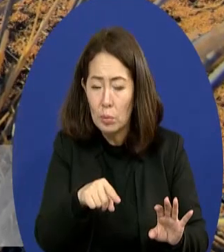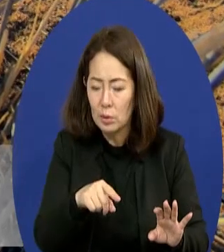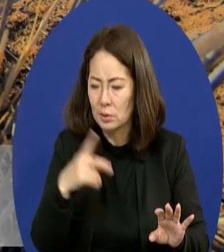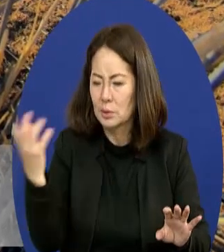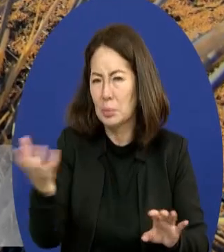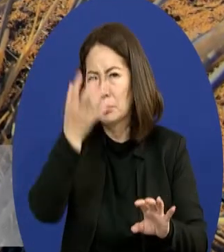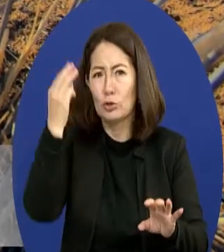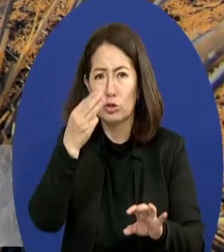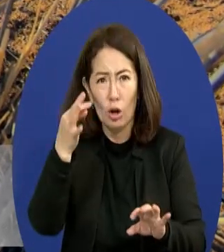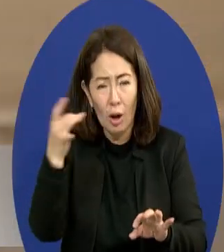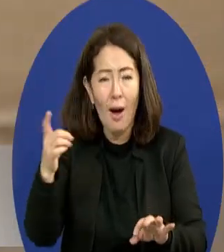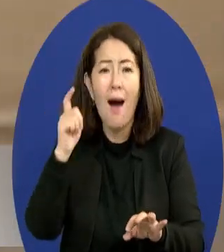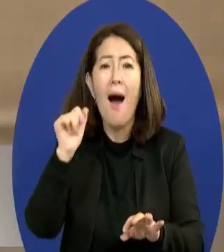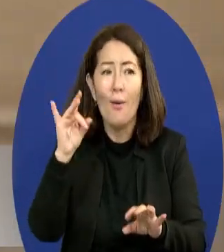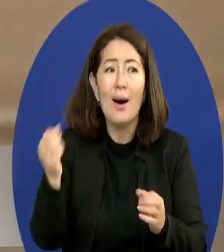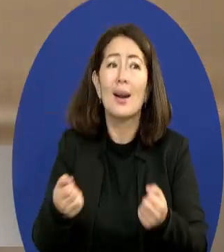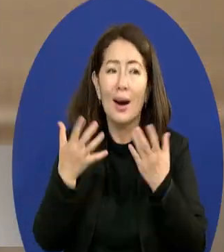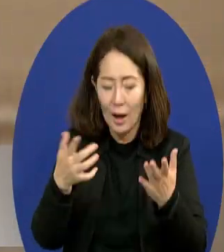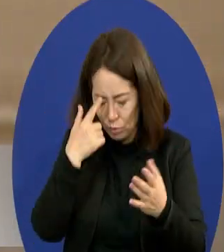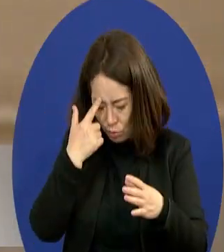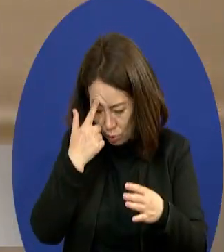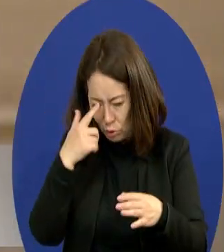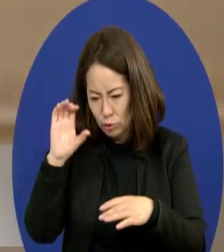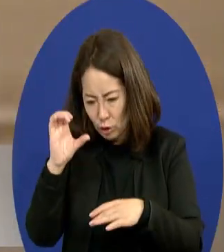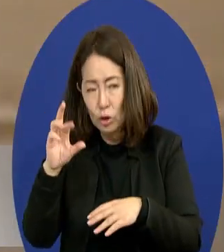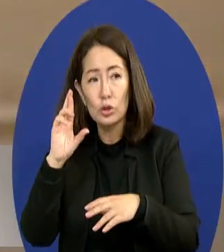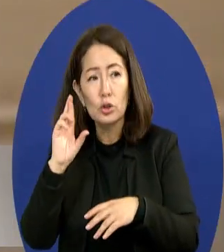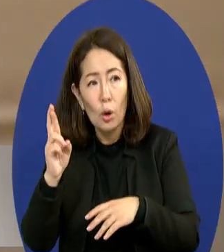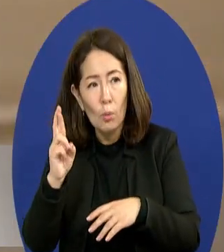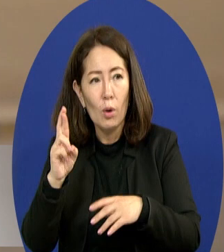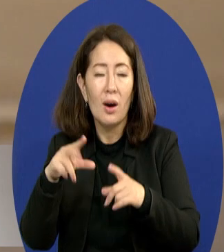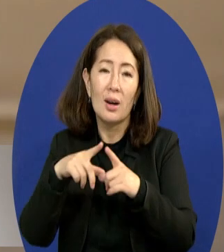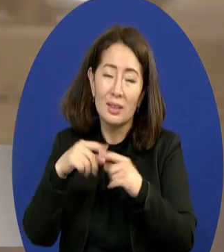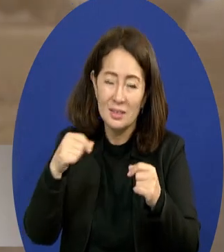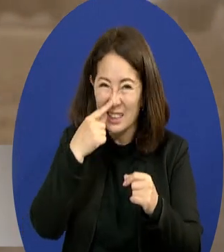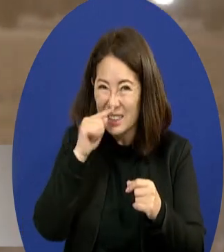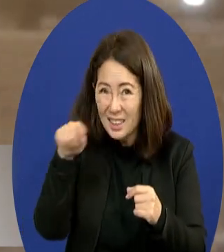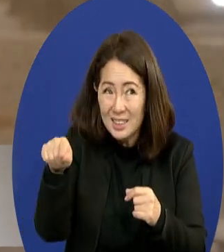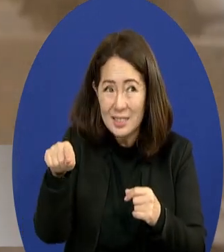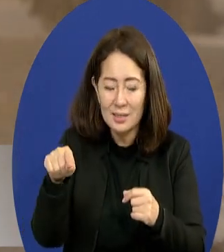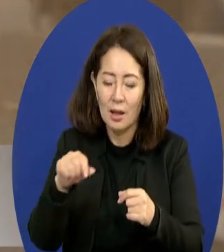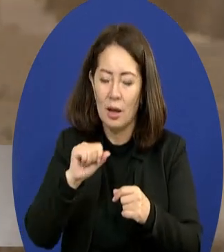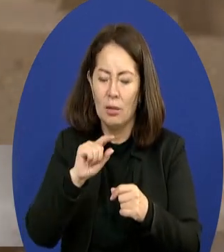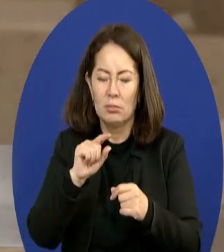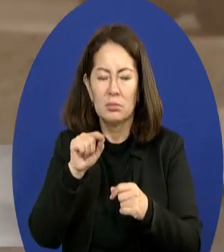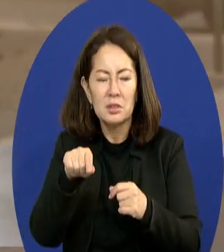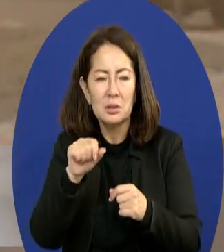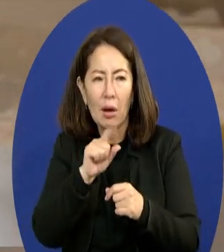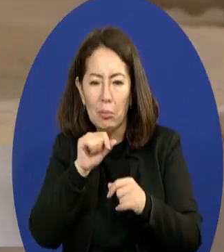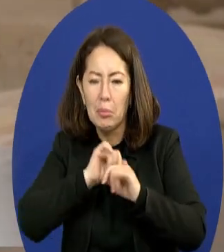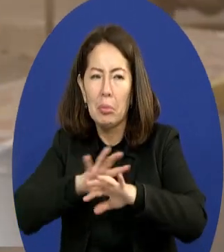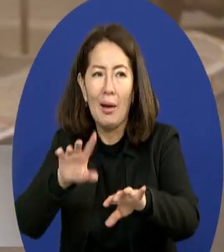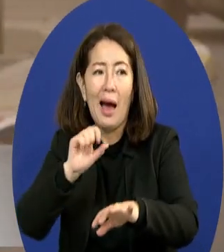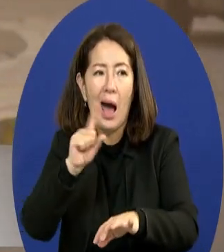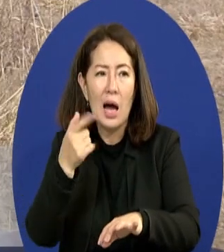шуурга, хаврын улиралд дэгдэж Монгол, Солонгос, Япон, Хятад зэрэг Азийн орнуудад аюул учруулах болсныг судлаачид ярьлаа.